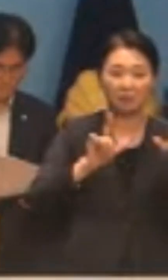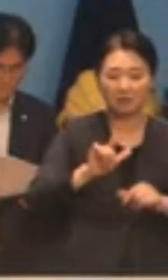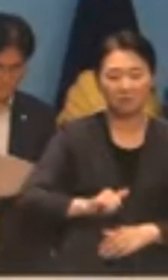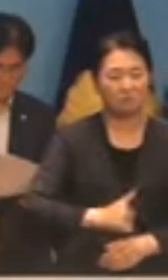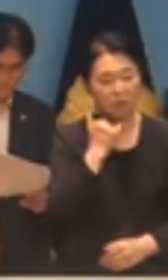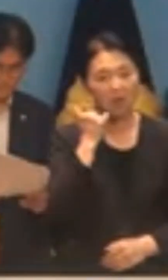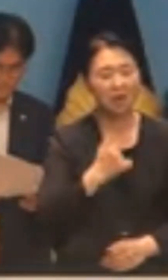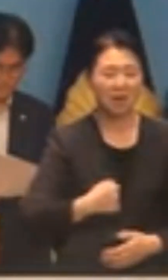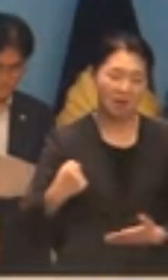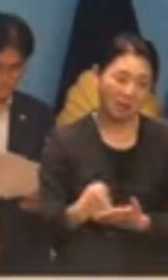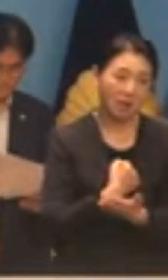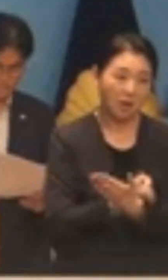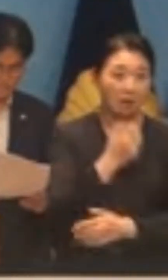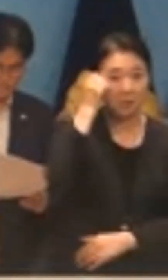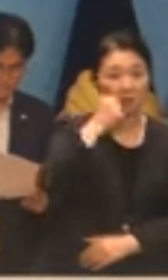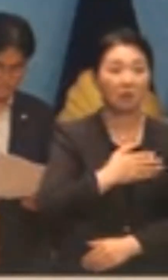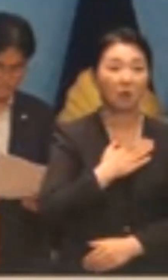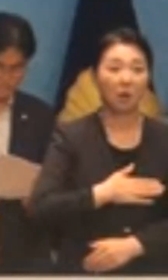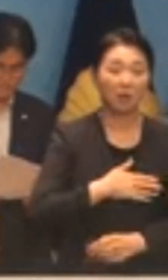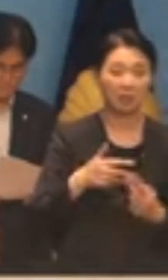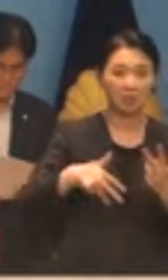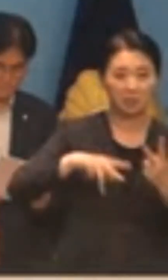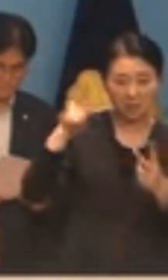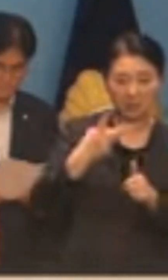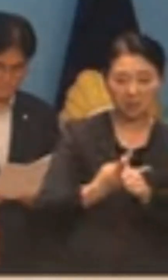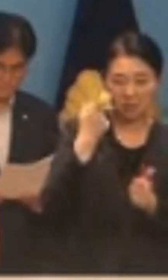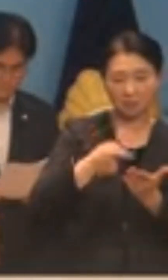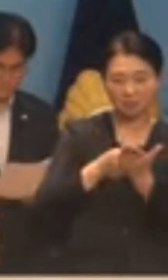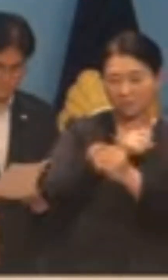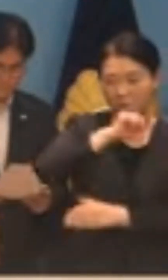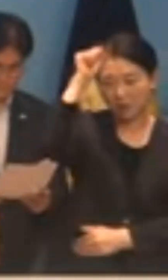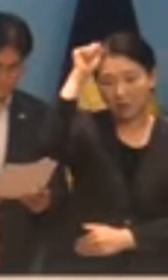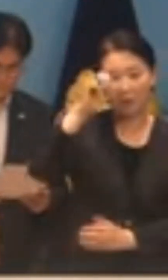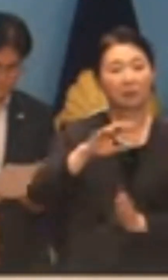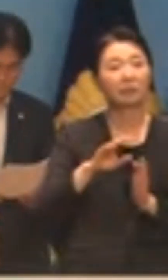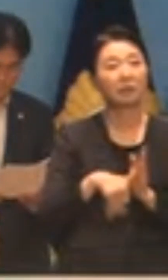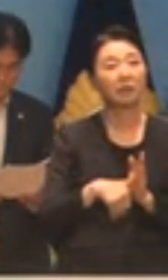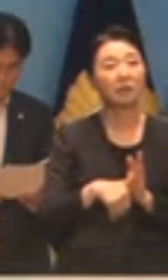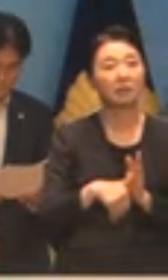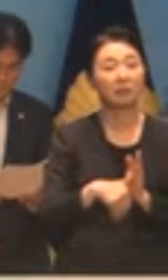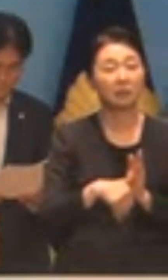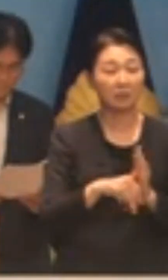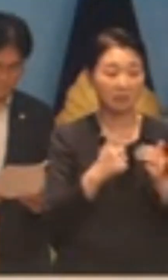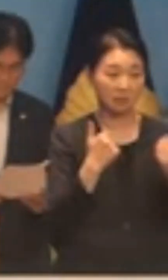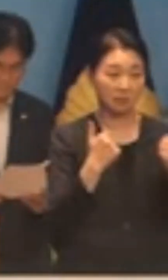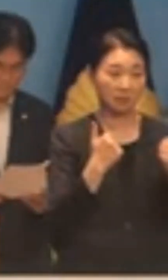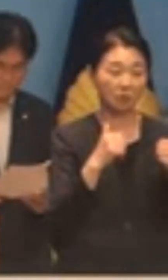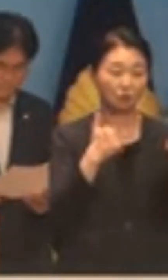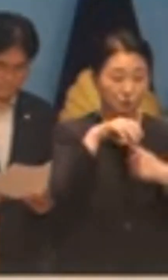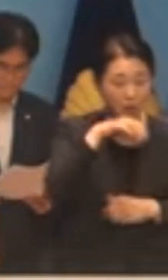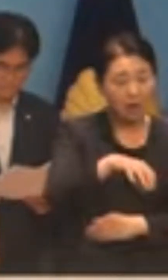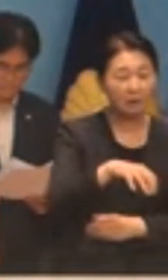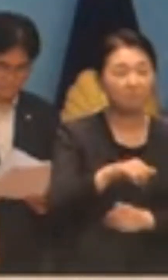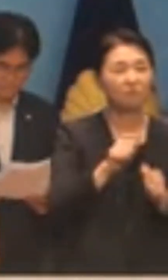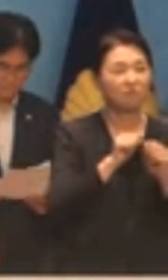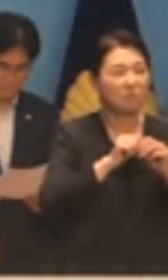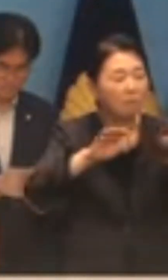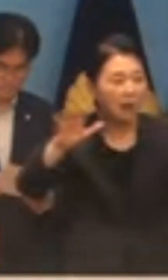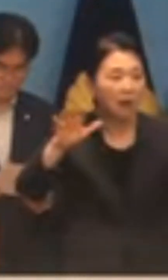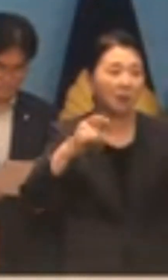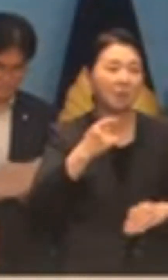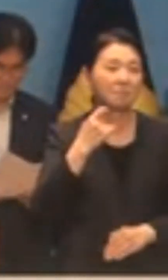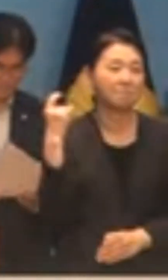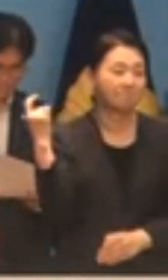탄식을 기억하며 2차 탄핵소추안이 가결되었을 때 여의도에서 울려 퍼지던 그